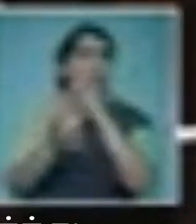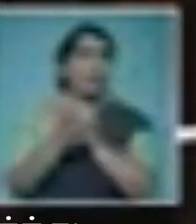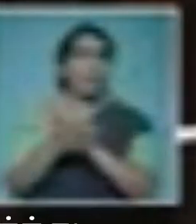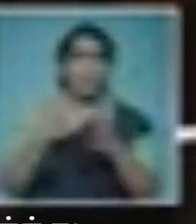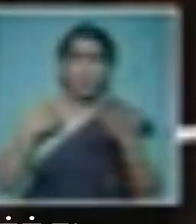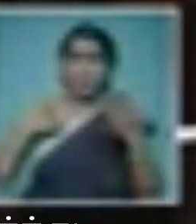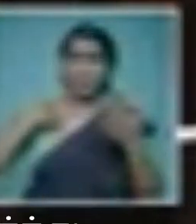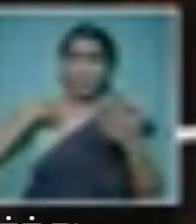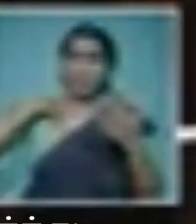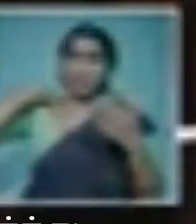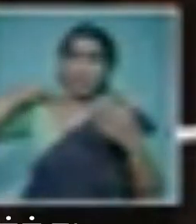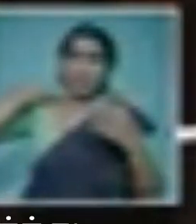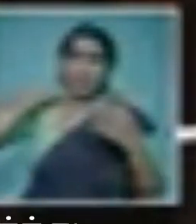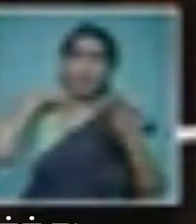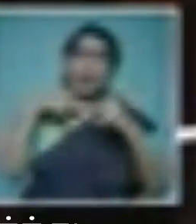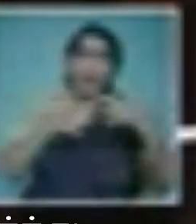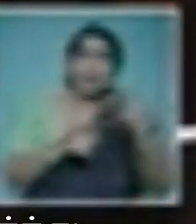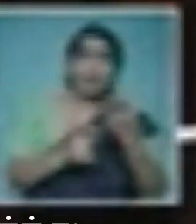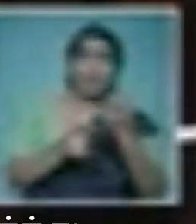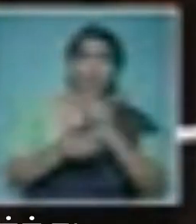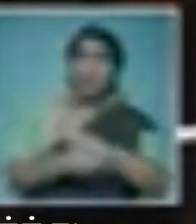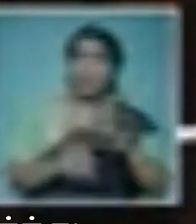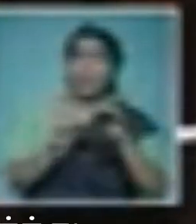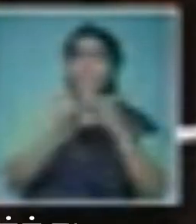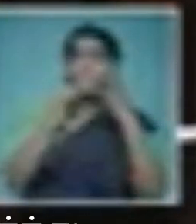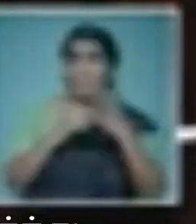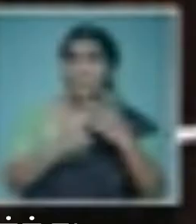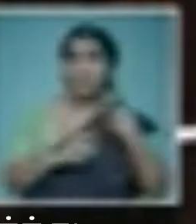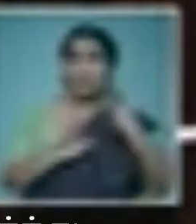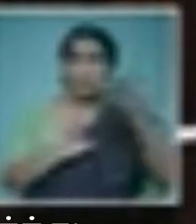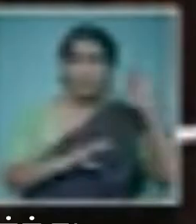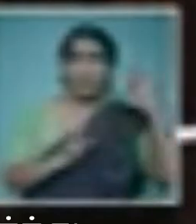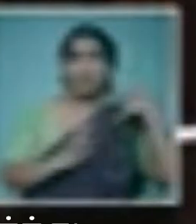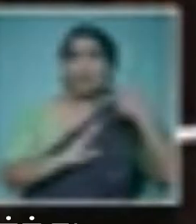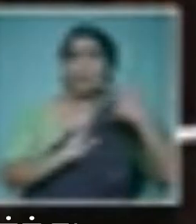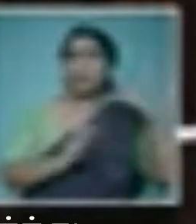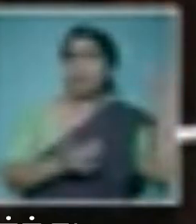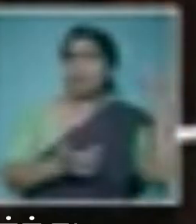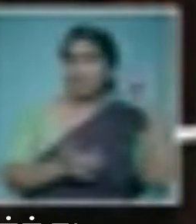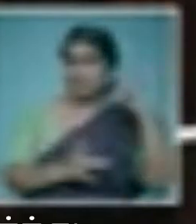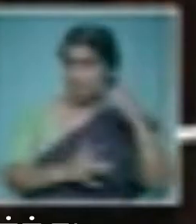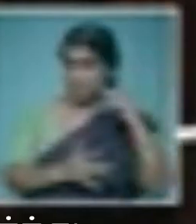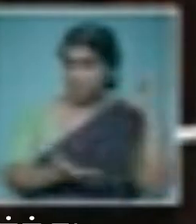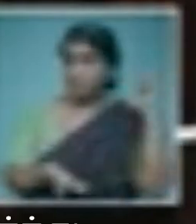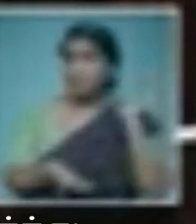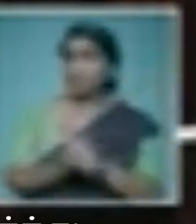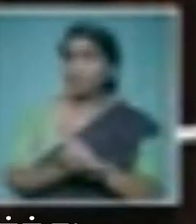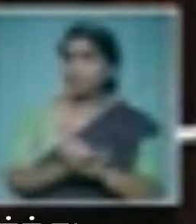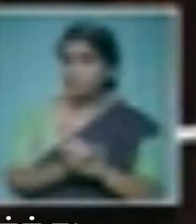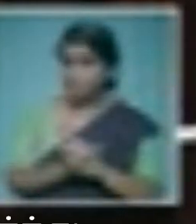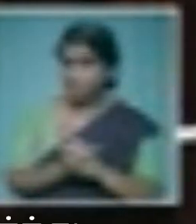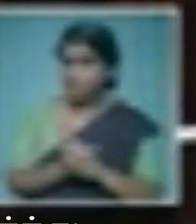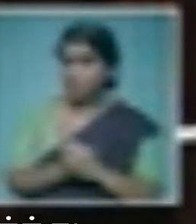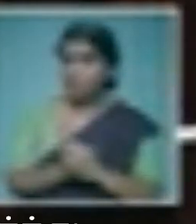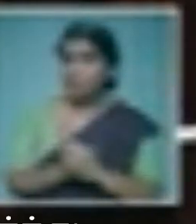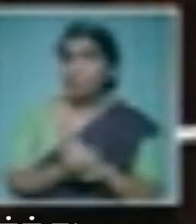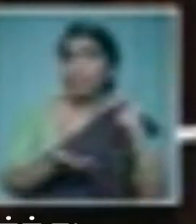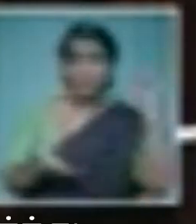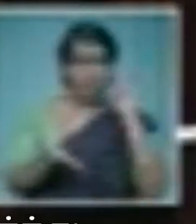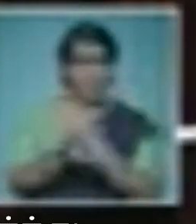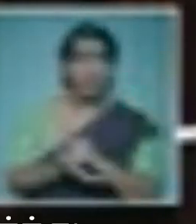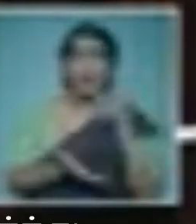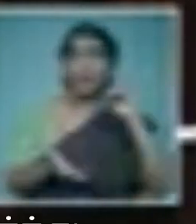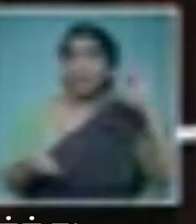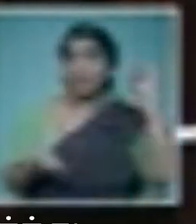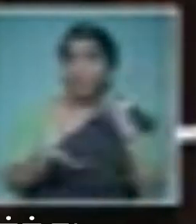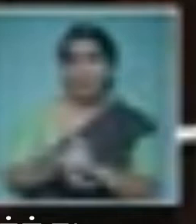ඊට පස්සේ අපි දැක්කා අනිත් ආර්ථික ඝාතකයා බැසිල් රාජපක්ෂ පහුගිය දවසක ඇවිල්ලා ඉන්නවා මේ මේ මේ මේ එයාපෝට් එකේ